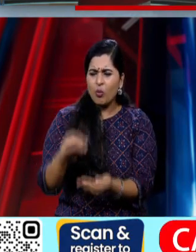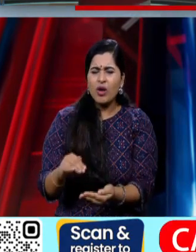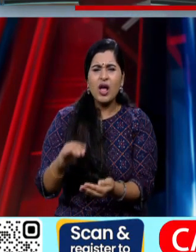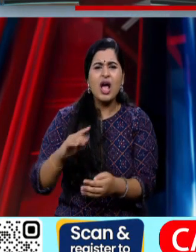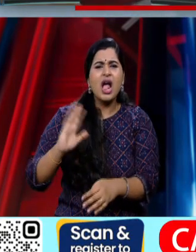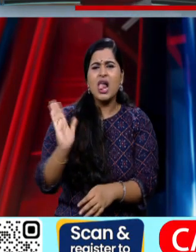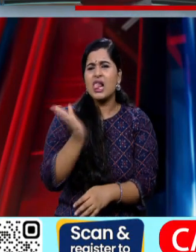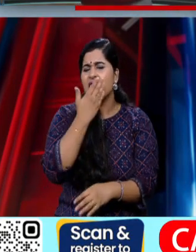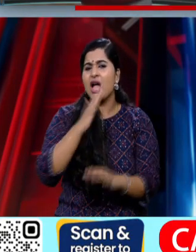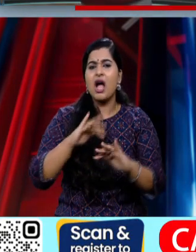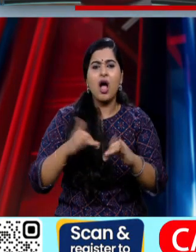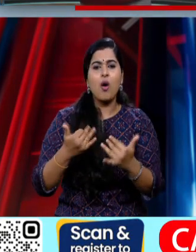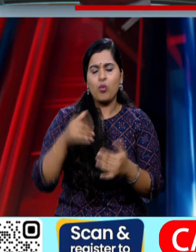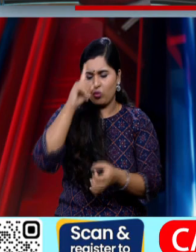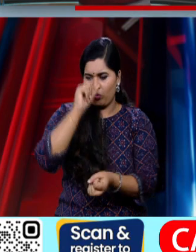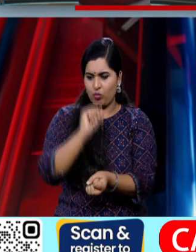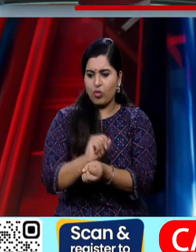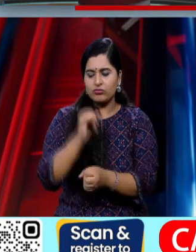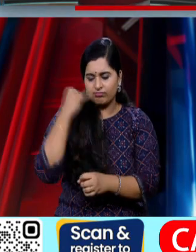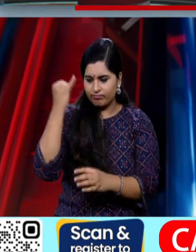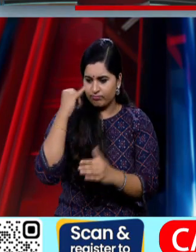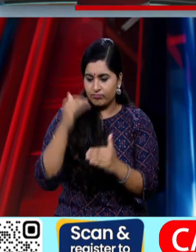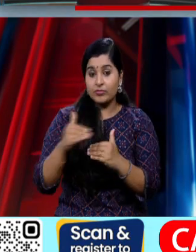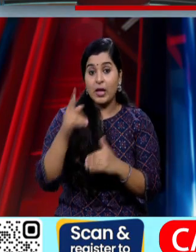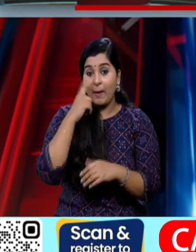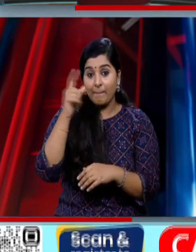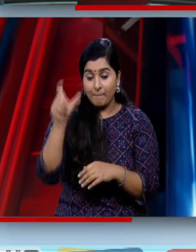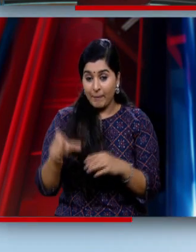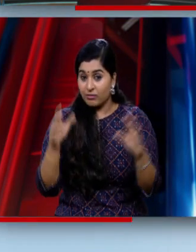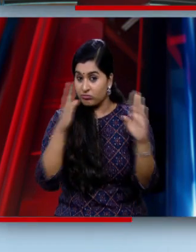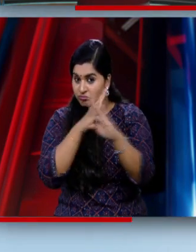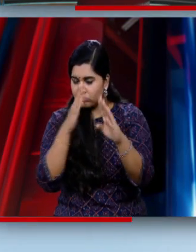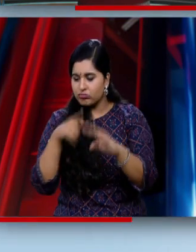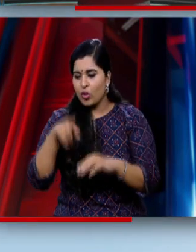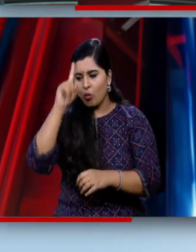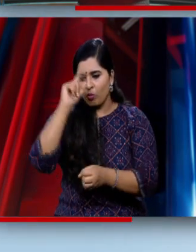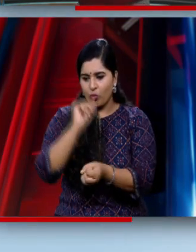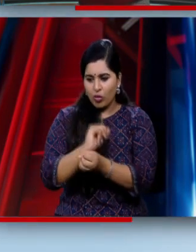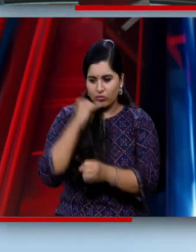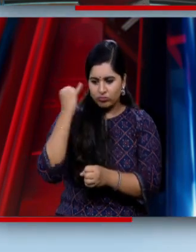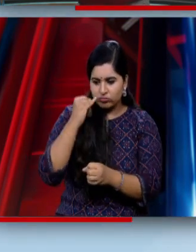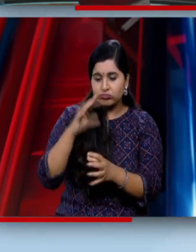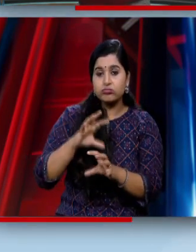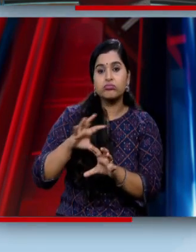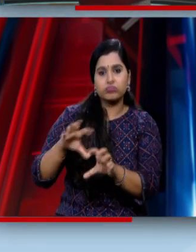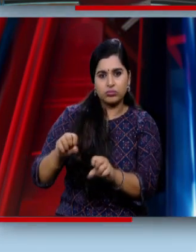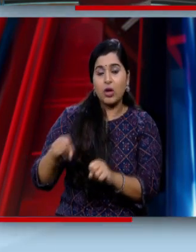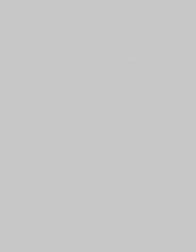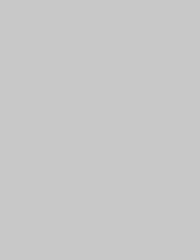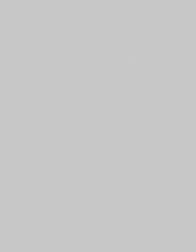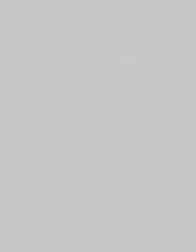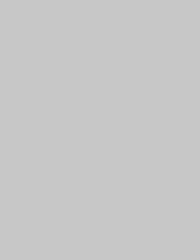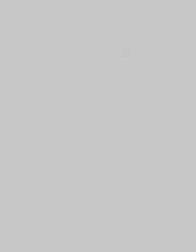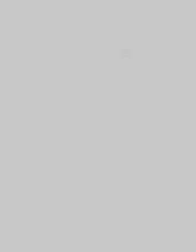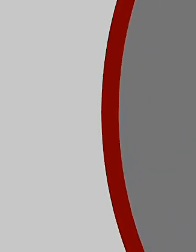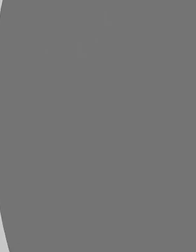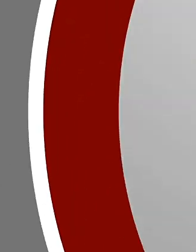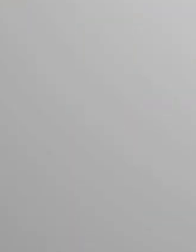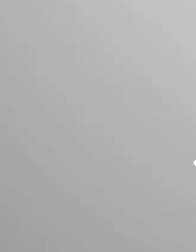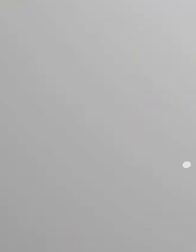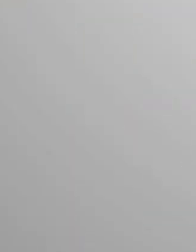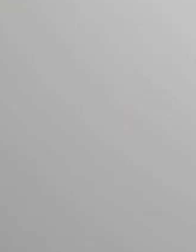കാര്യങ്ങളും പോലീസ് അന്വേഷിച്ചു വരികയാണ്. ഈ സ്ത്രീക്കായുള്ള അന്വേഷണവും തുടരുന്നുണ്ട്. എന്തായാലും ഇപ്പോൾ ഈ സ്ത്രീയുടെ മകൻ അറസ്റ്റിലായിട്ടുണ്ട്. ശാലിനി.